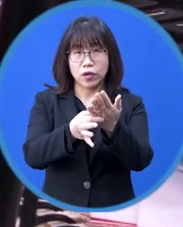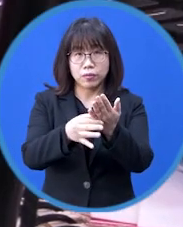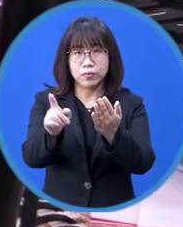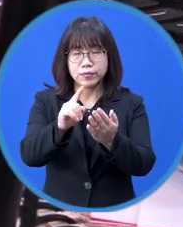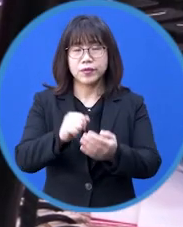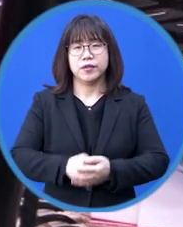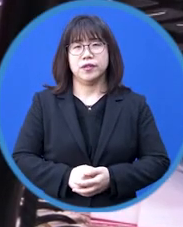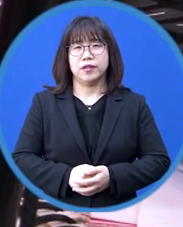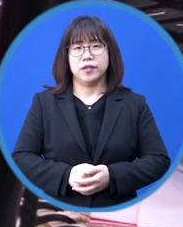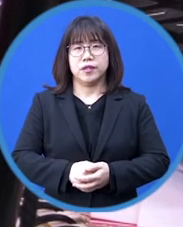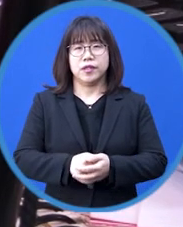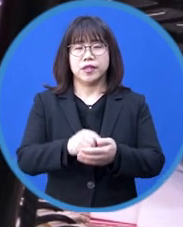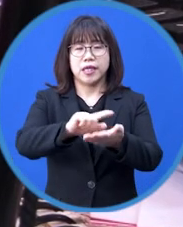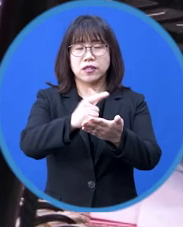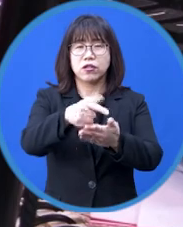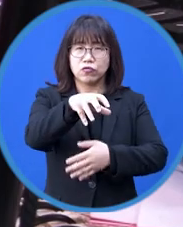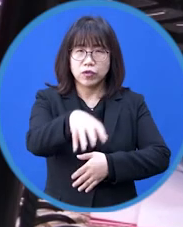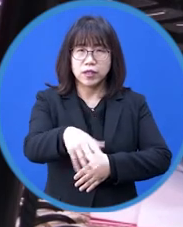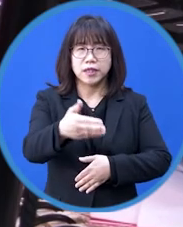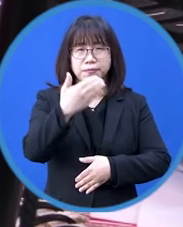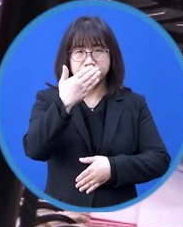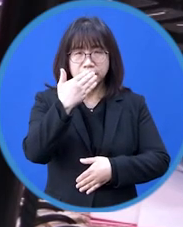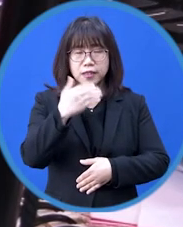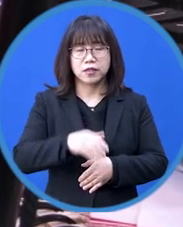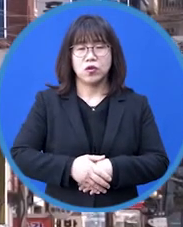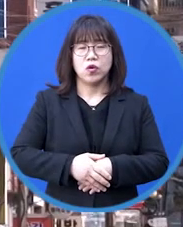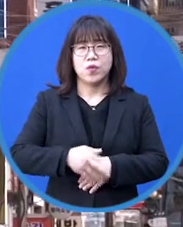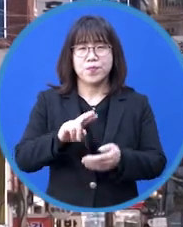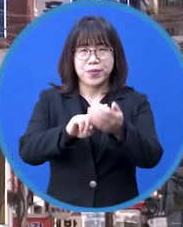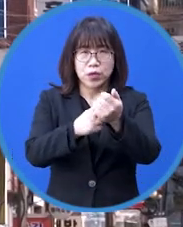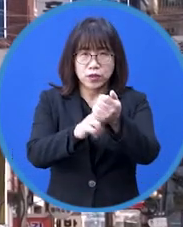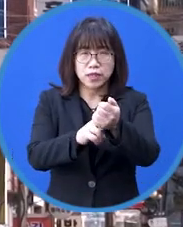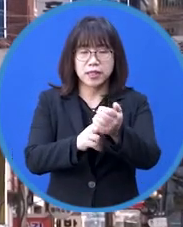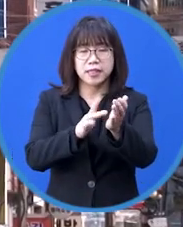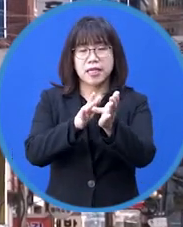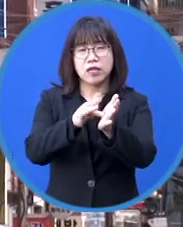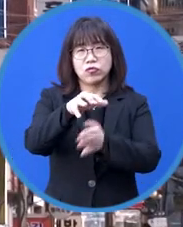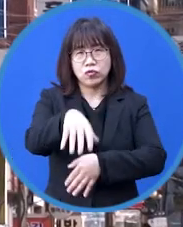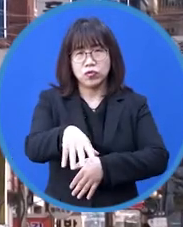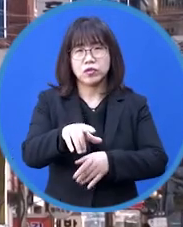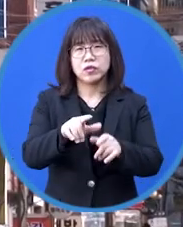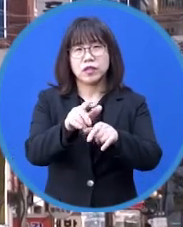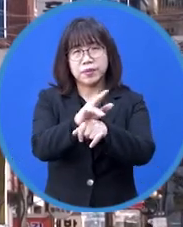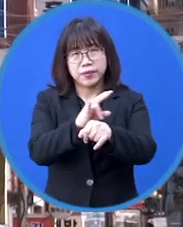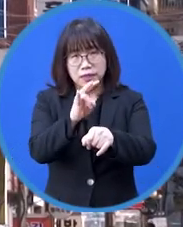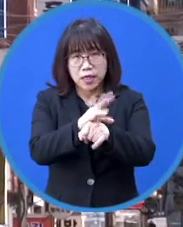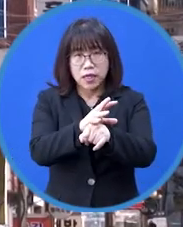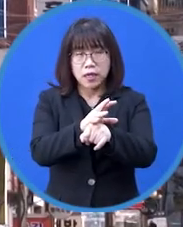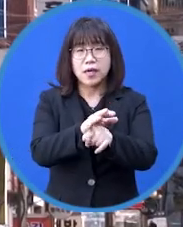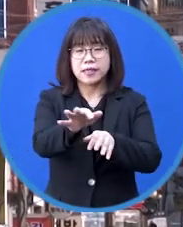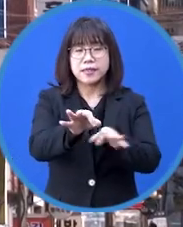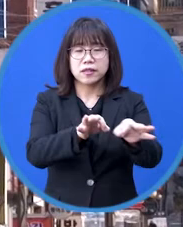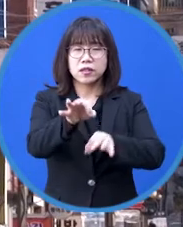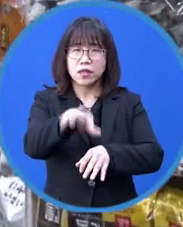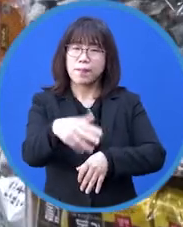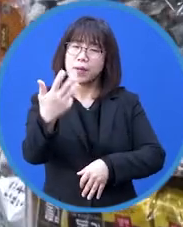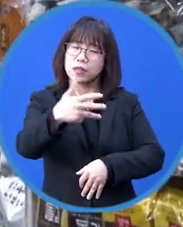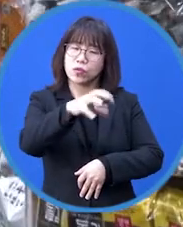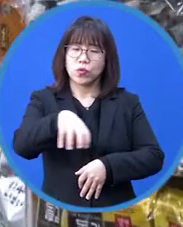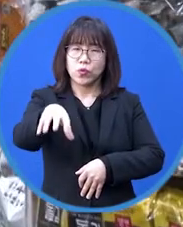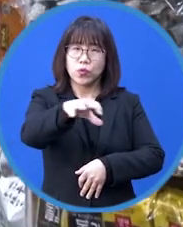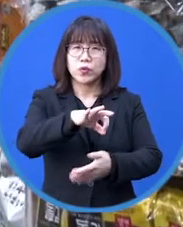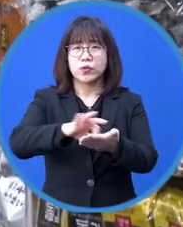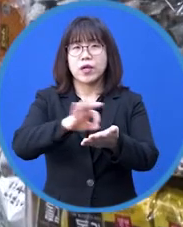제로페이 가맹점으로 영업 중인 음식점, 미용실, 약국, 편의점 등 8천여 개 업소에서 사용할 수